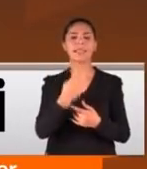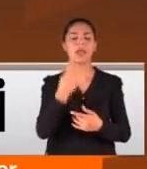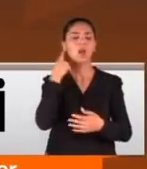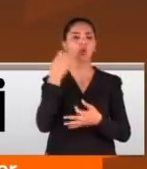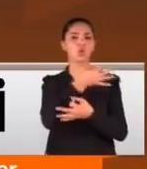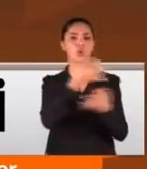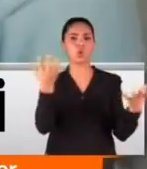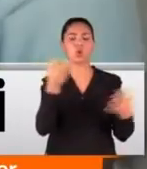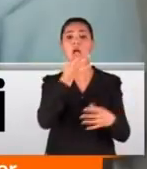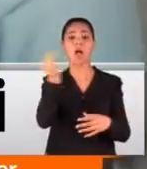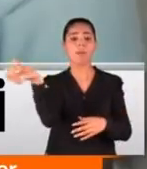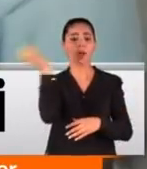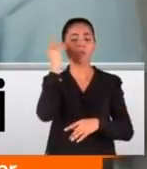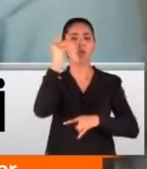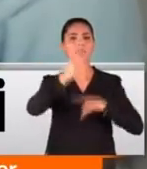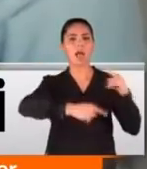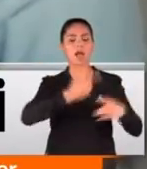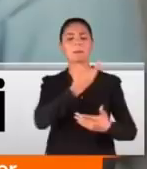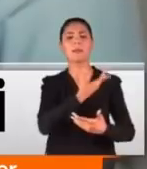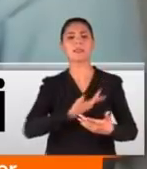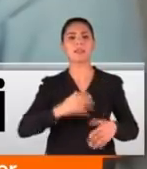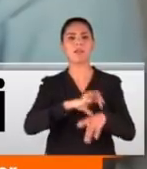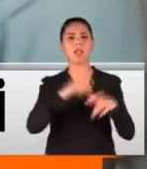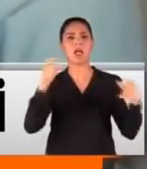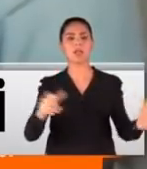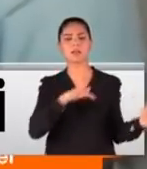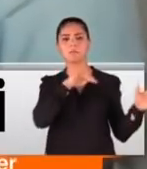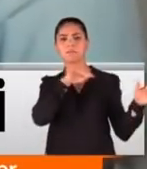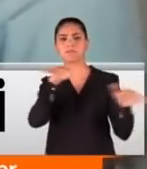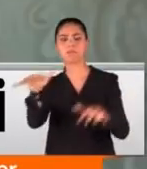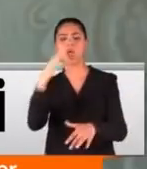duyurdu. Haberi alan yakınları ve sevenleri hastaneye akın etti.